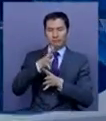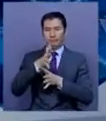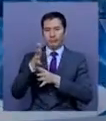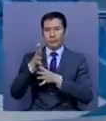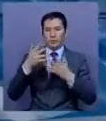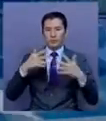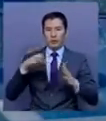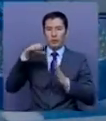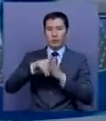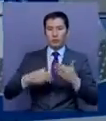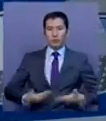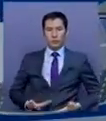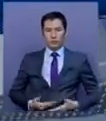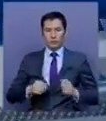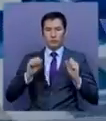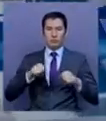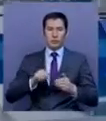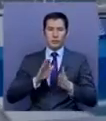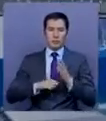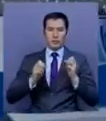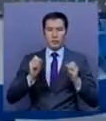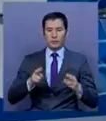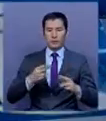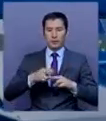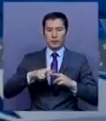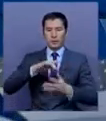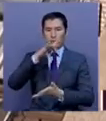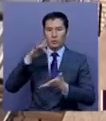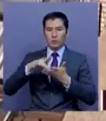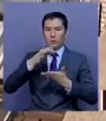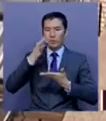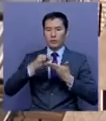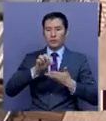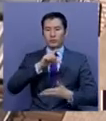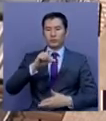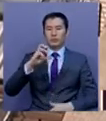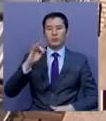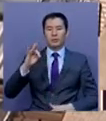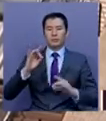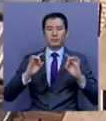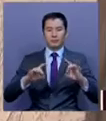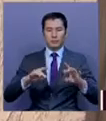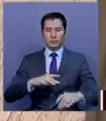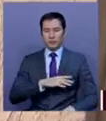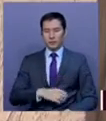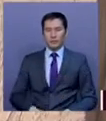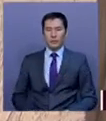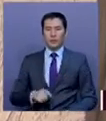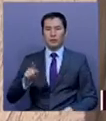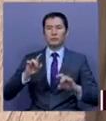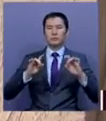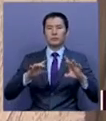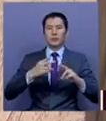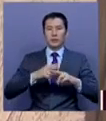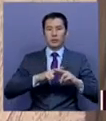еш қауіп төндірмейді. Бұл туралы жайлы қалалық орта басқармасының басшысы Сапар Нұрашев мәлімдеді. Оның сөзінше,